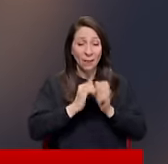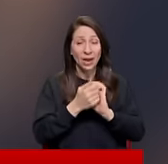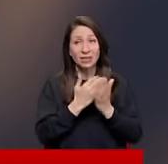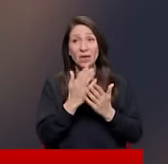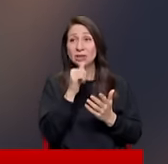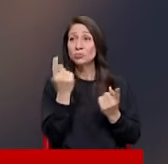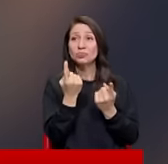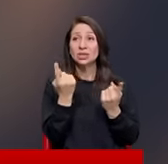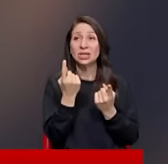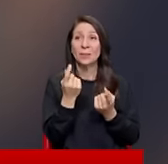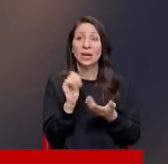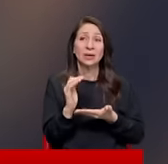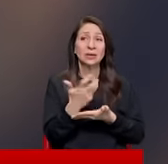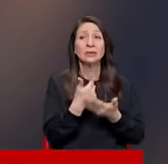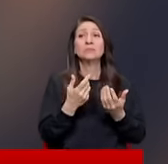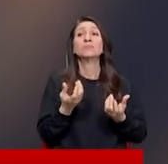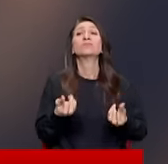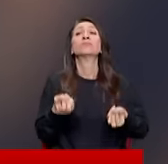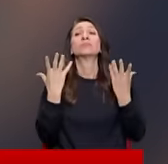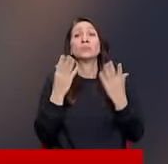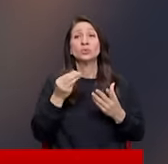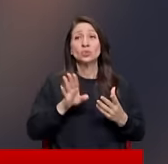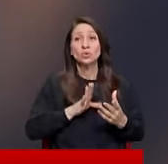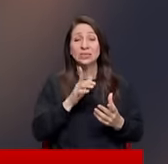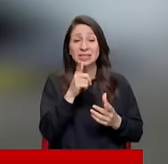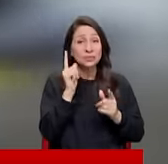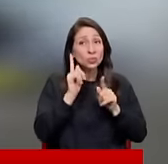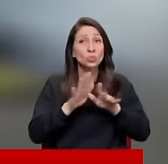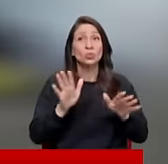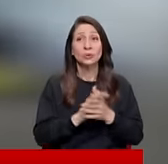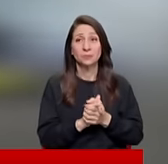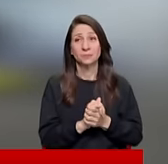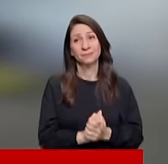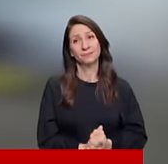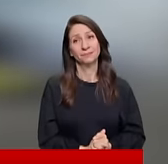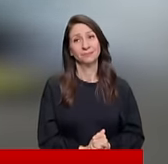ama hiçbir şekilde kampanyamız ilerlemiyor. Çocuğumun sesini duyuramıyorum.